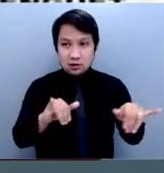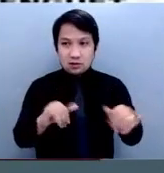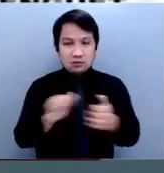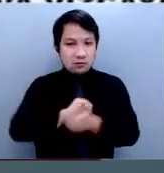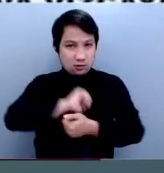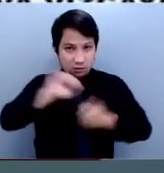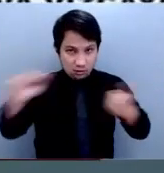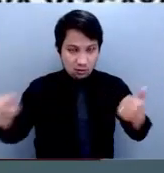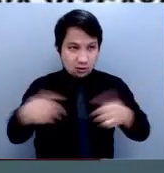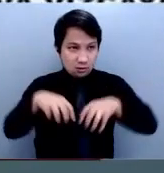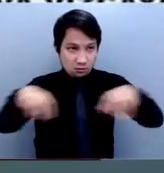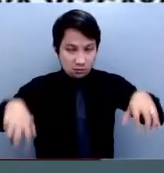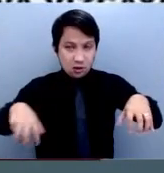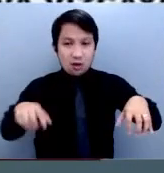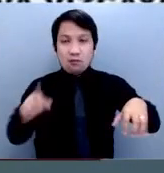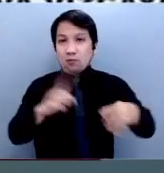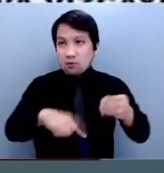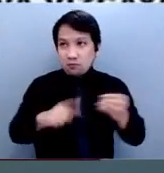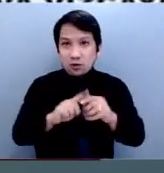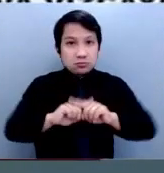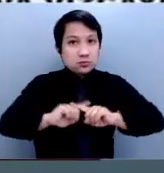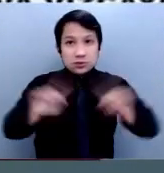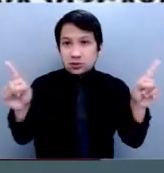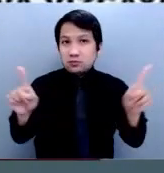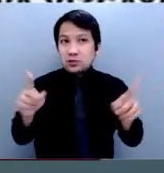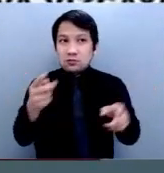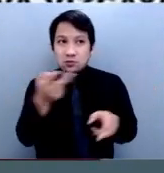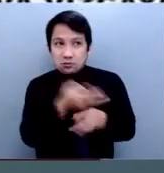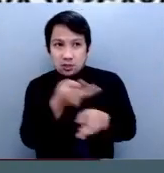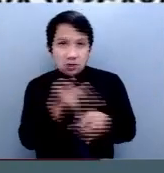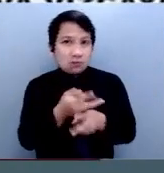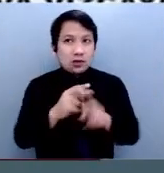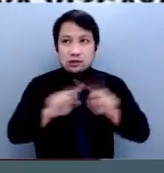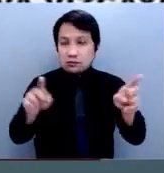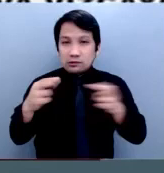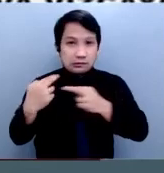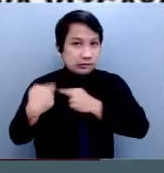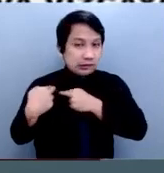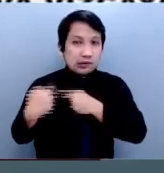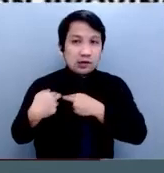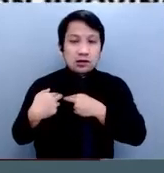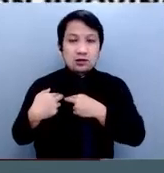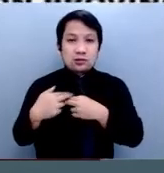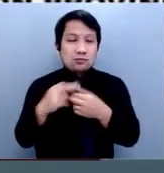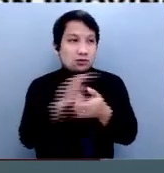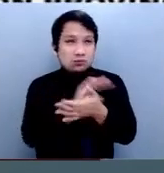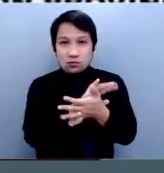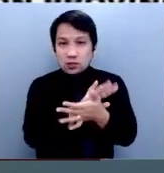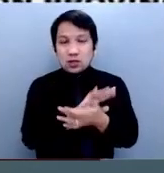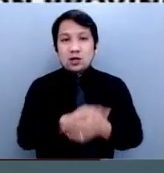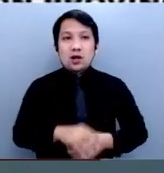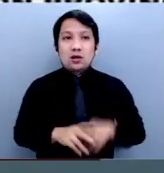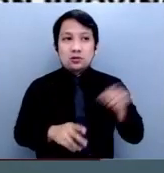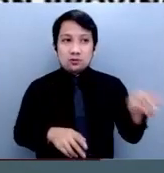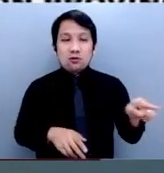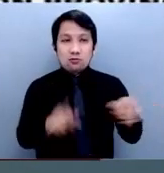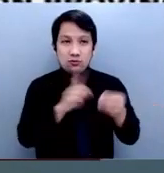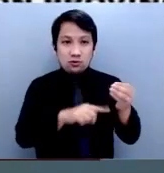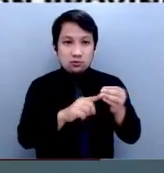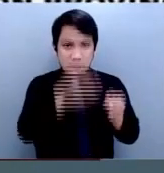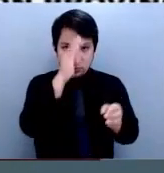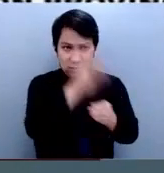sa kanilang pangangasiwa o pangangalaga ng mga COVID cases. At yung mga iba naman na